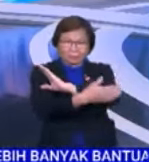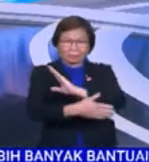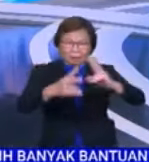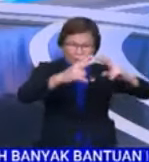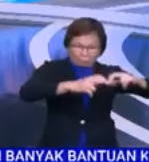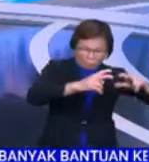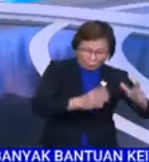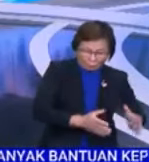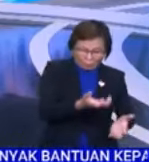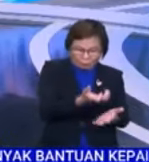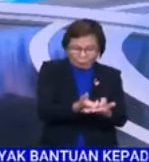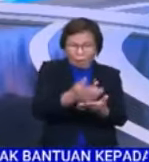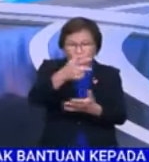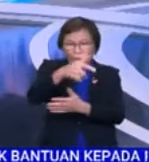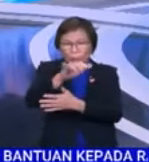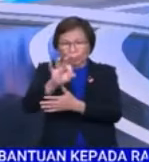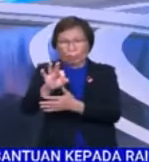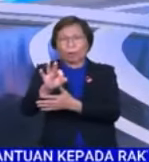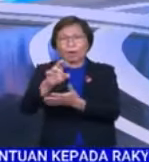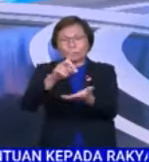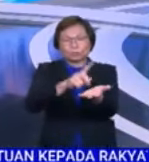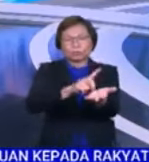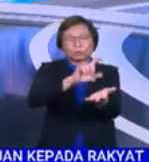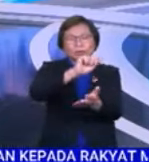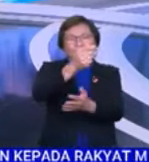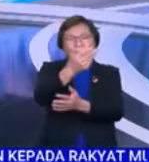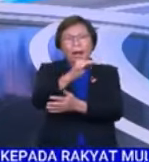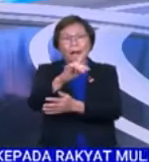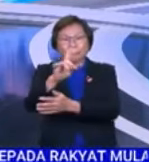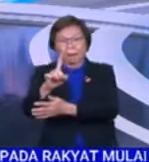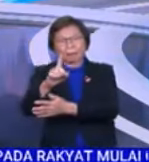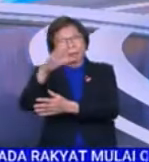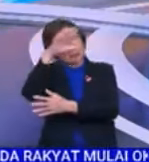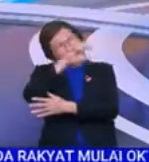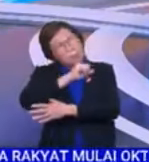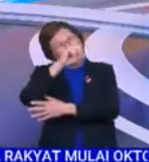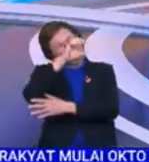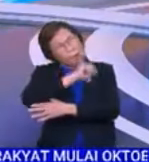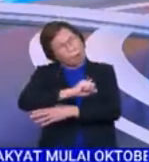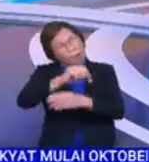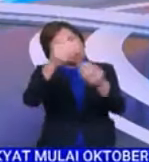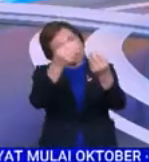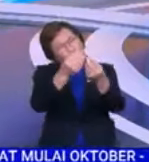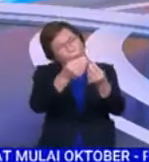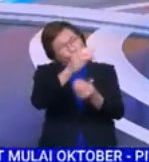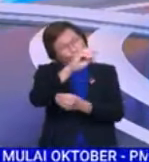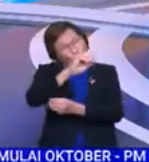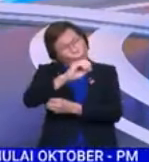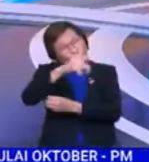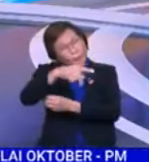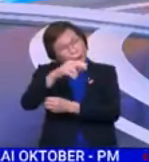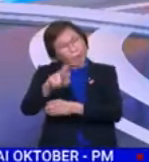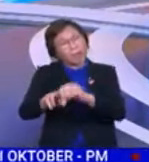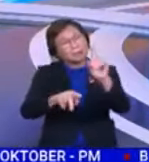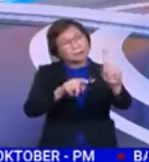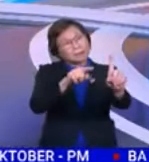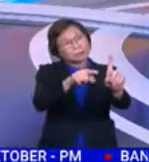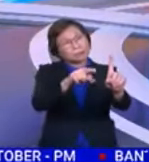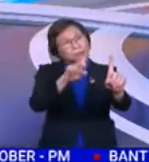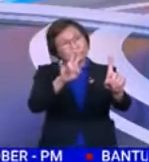menganalisis ekonomi Profesor Madya dr Ahmad bin Abdul lathif menjangkau counters most people or pada